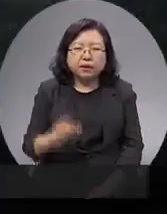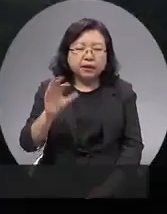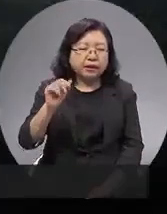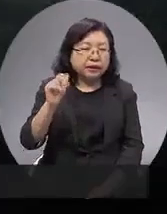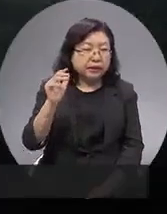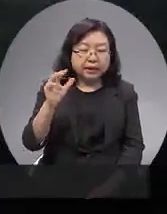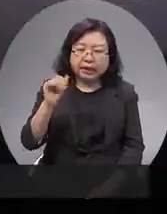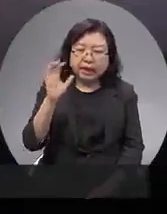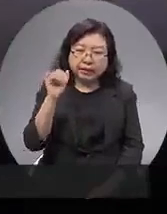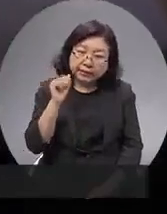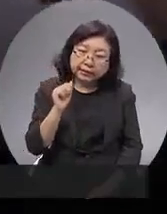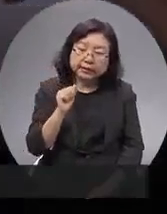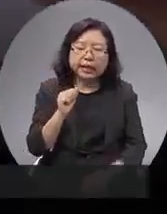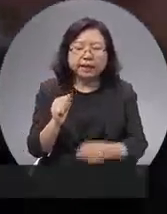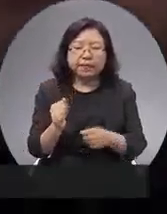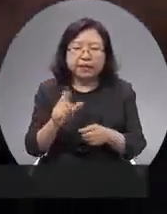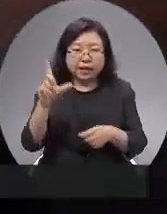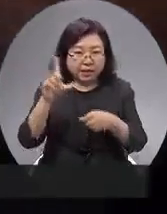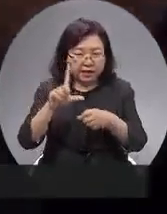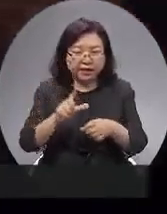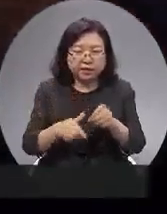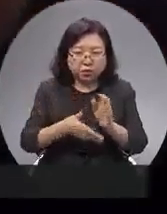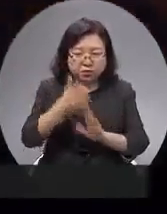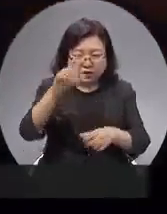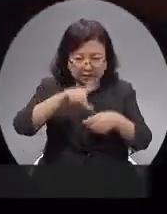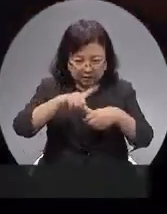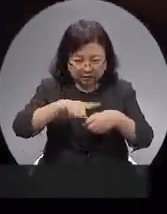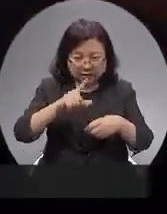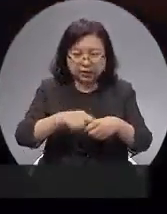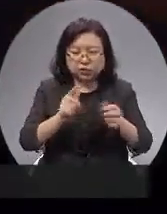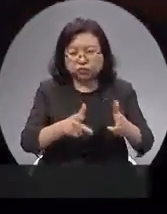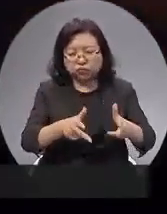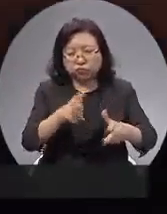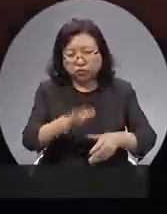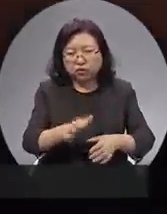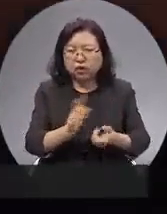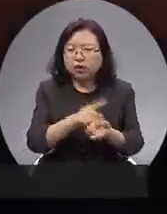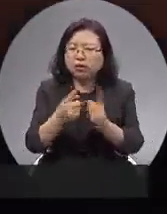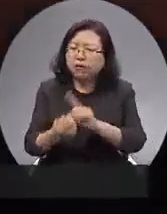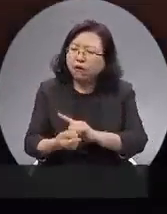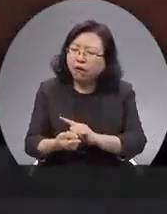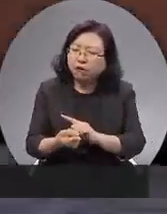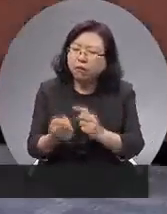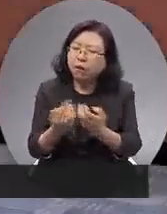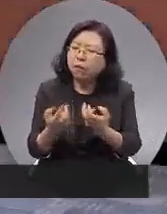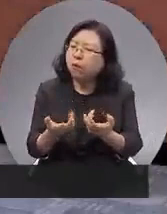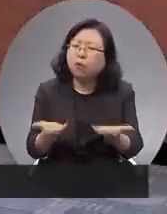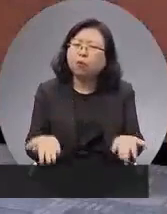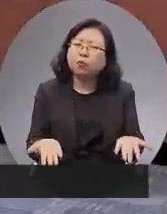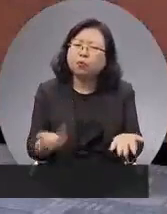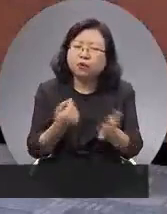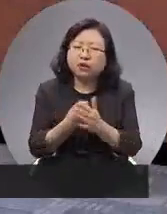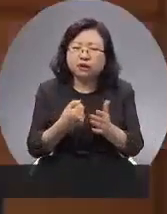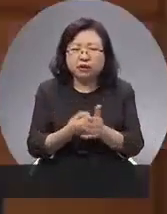SK하이닉스의 LNG 발전소에 대해서는 대체할 수 있는 방법이 없다면서 신중한 입장을